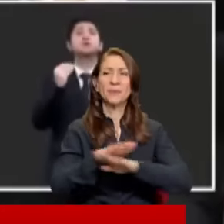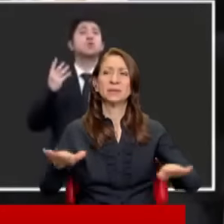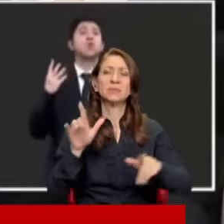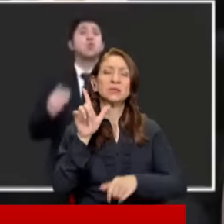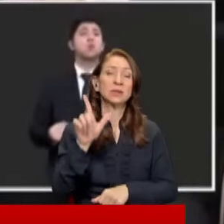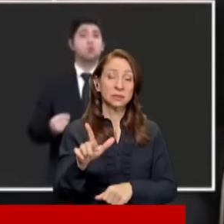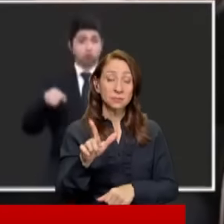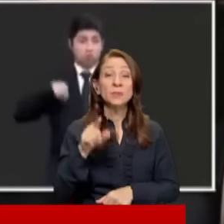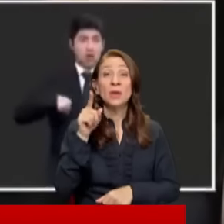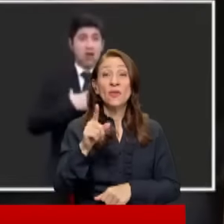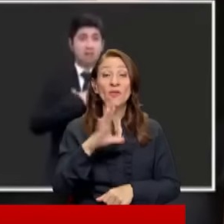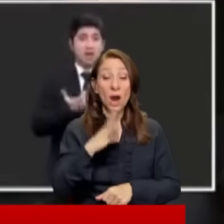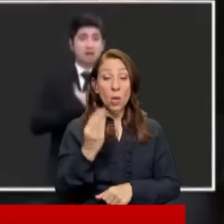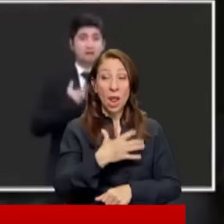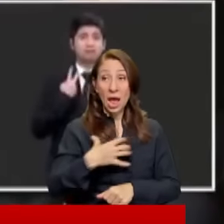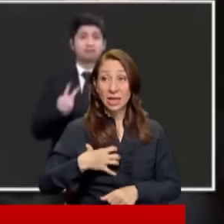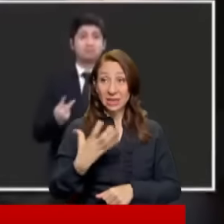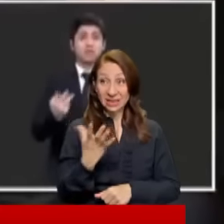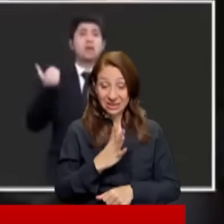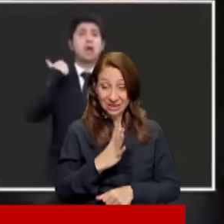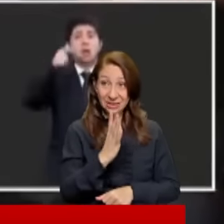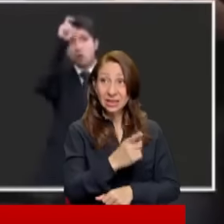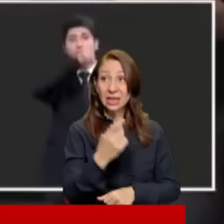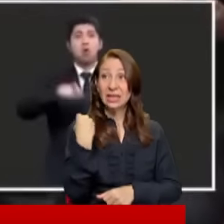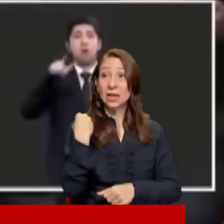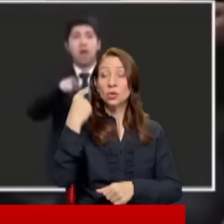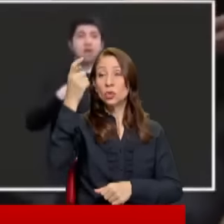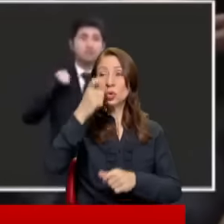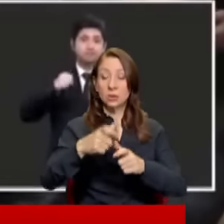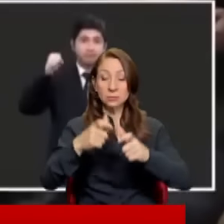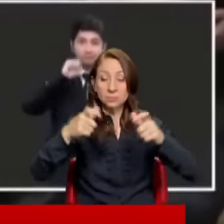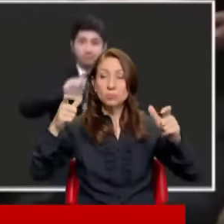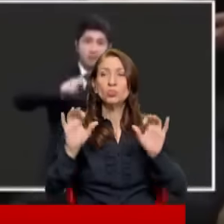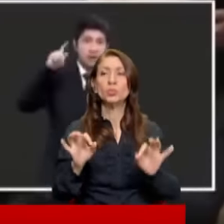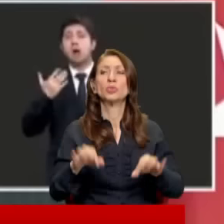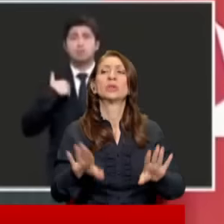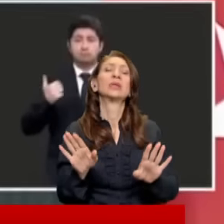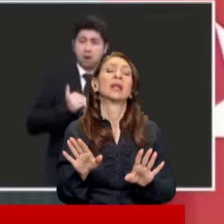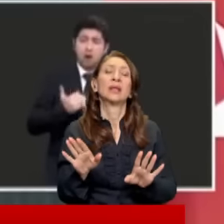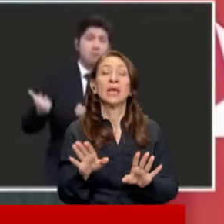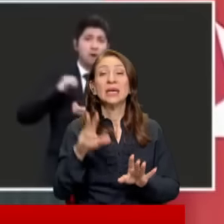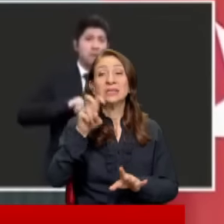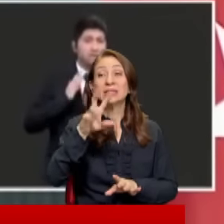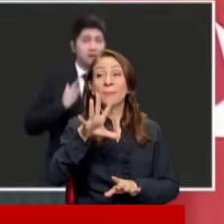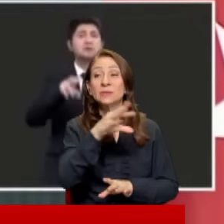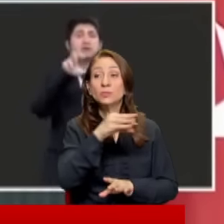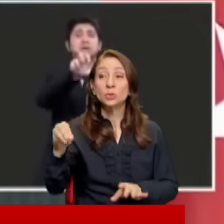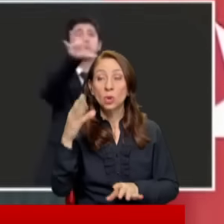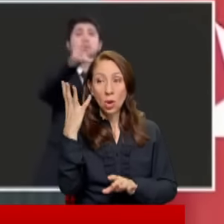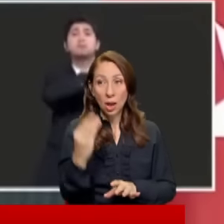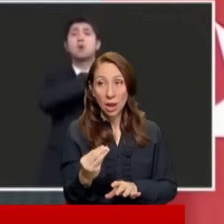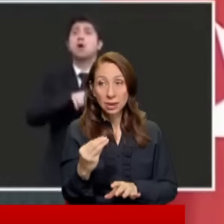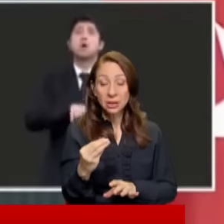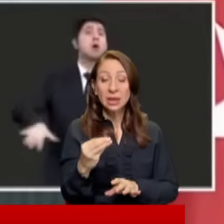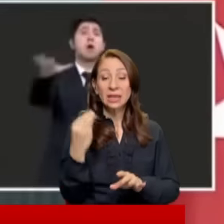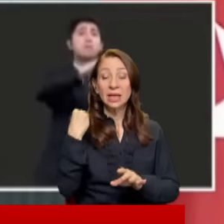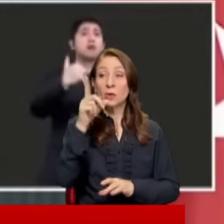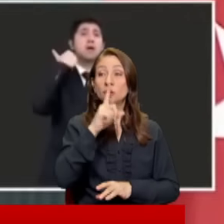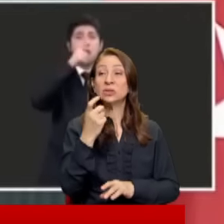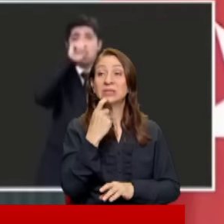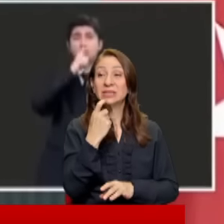mevcut anayasanın yeni Türkiye'yi taşıması mümkün değildir 85 milyon olarak yeni